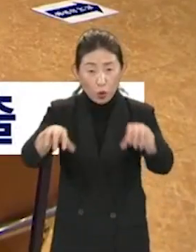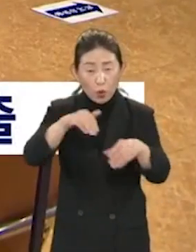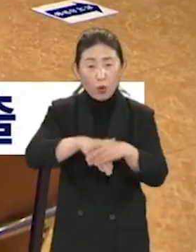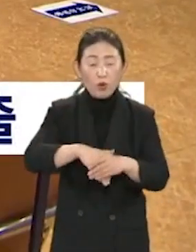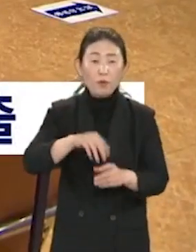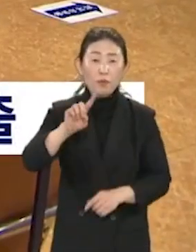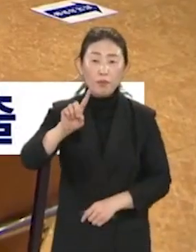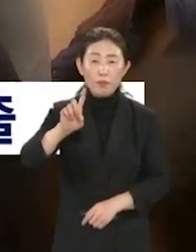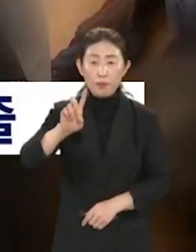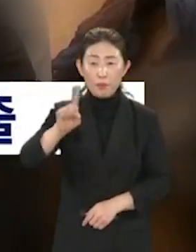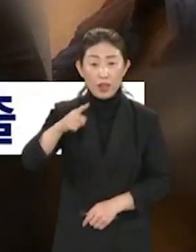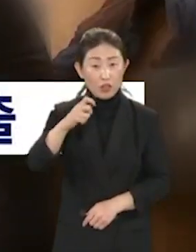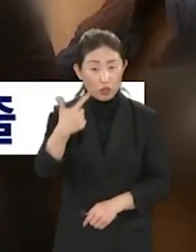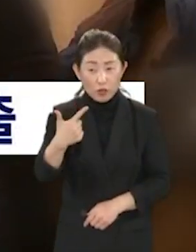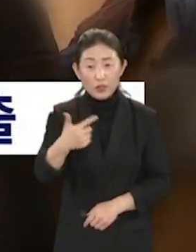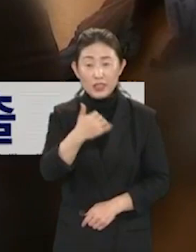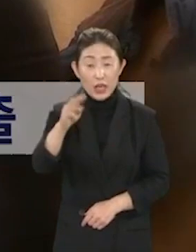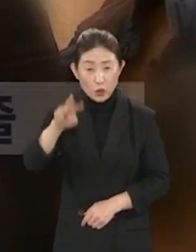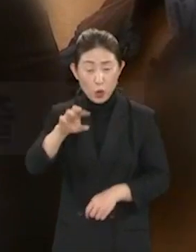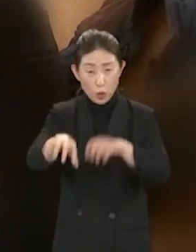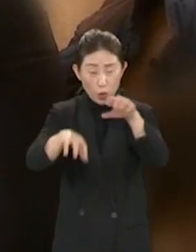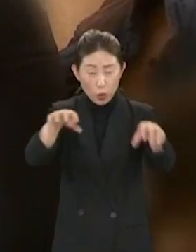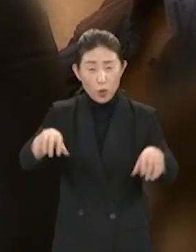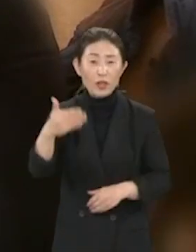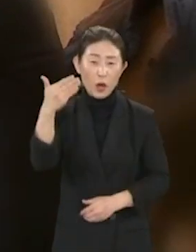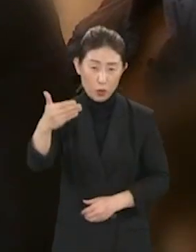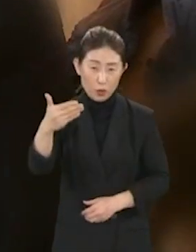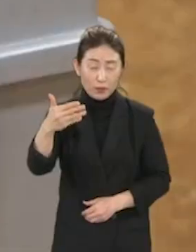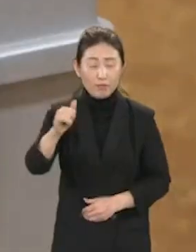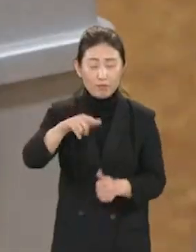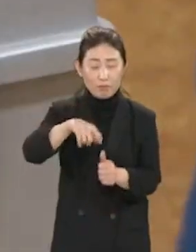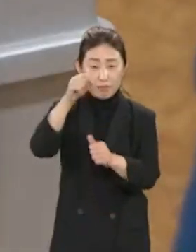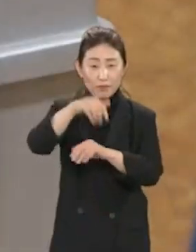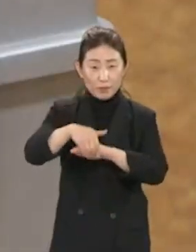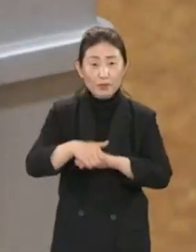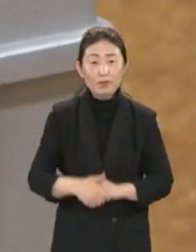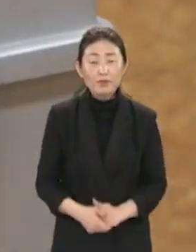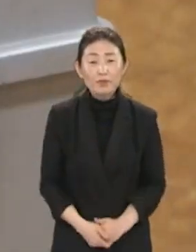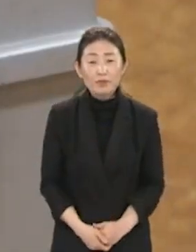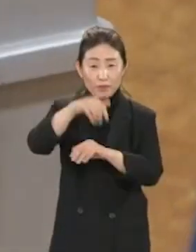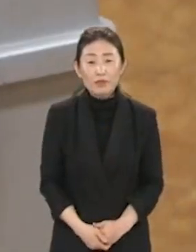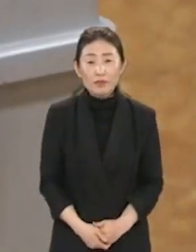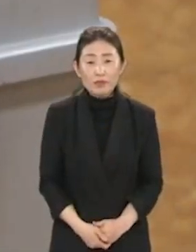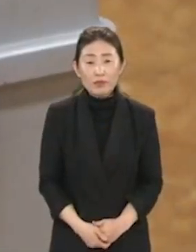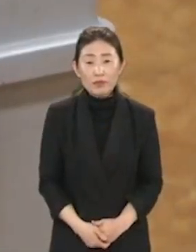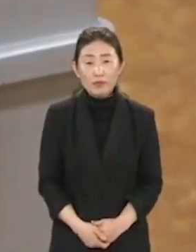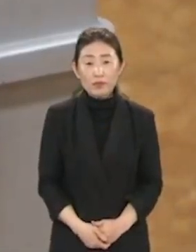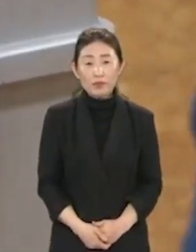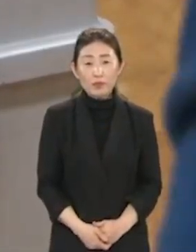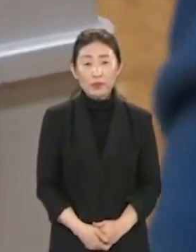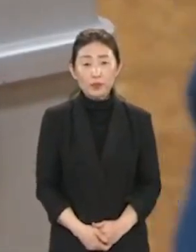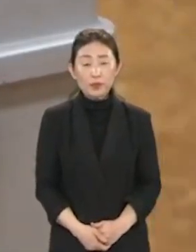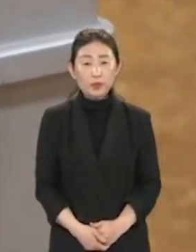16곳, 세종은 9곳에서 새로운 수장을 선출합니다. TJB 이선학입니다.